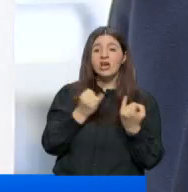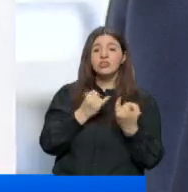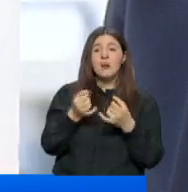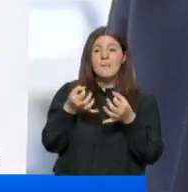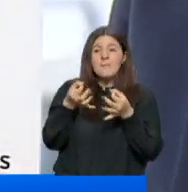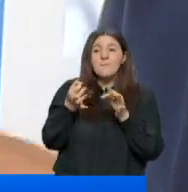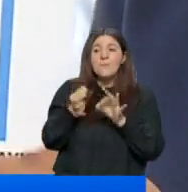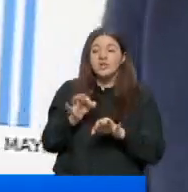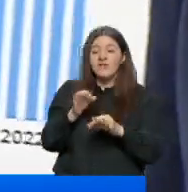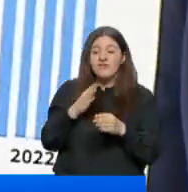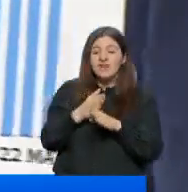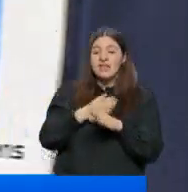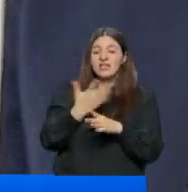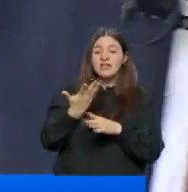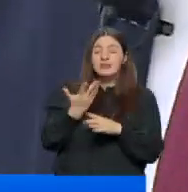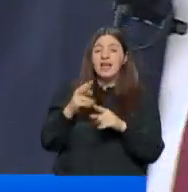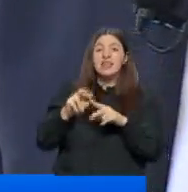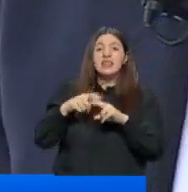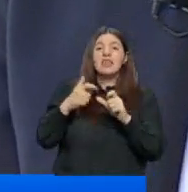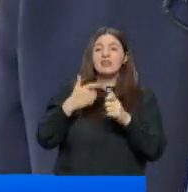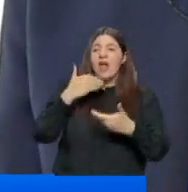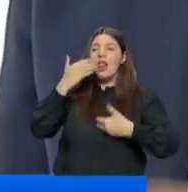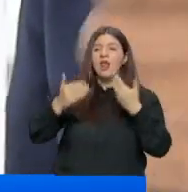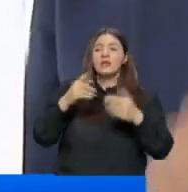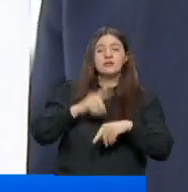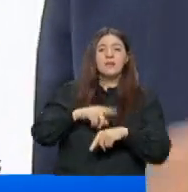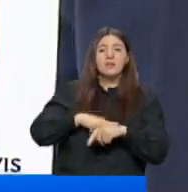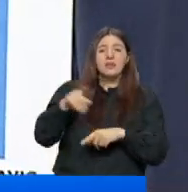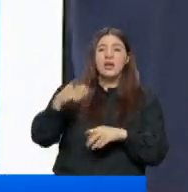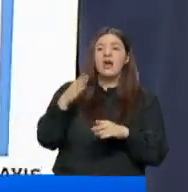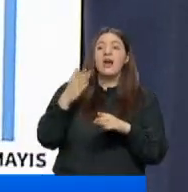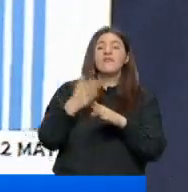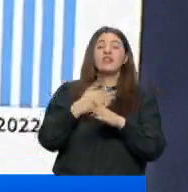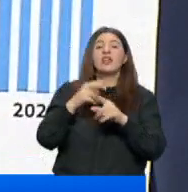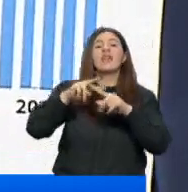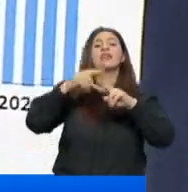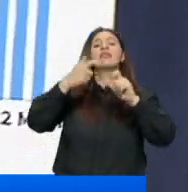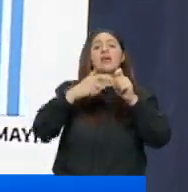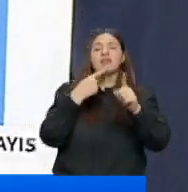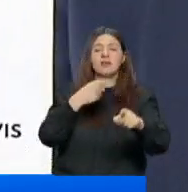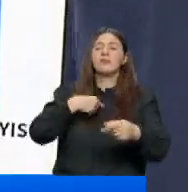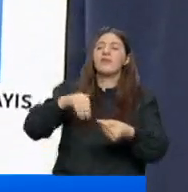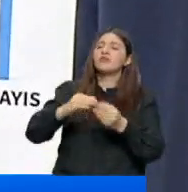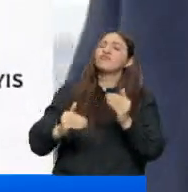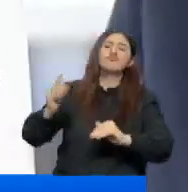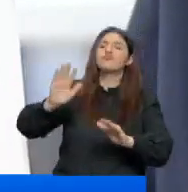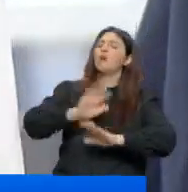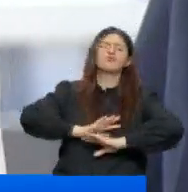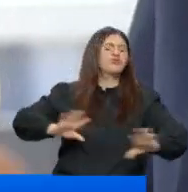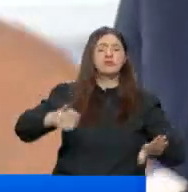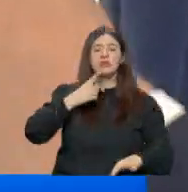tartışmalarının başladığı ve vatandaşa Nas surelerinin okutulduğu dönem. Vatandaşa naz dediler, işte biz faizi arttırmayacağız